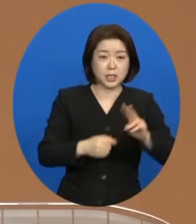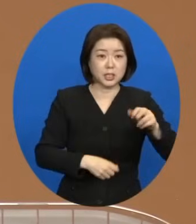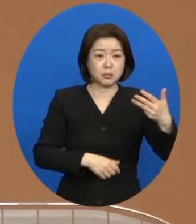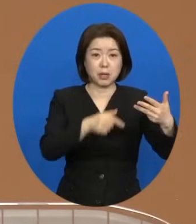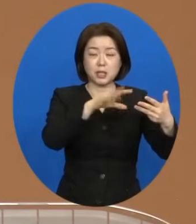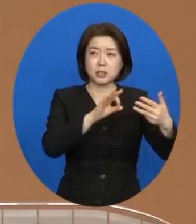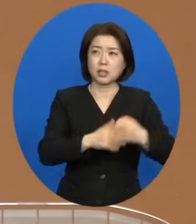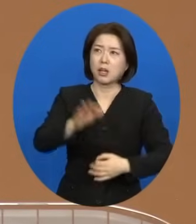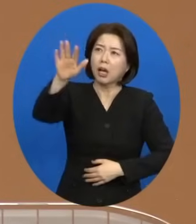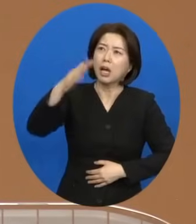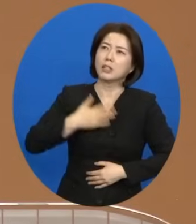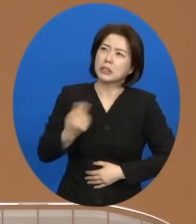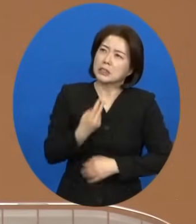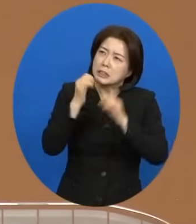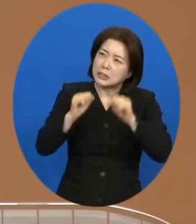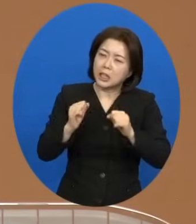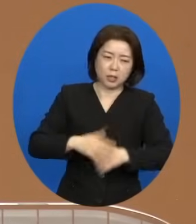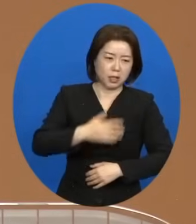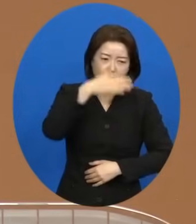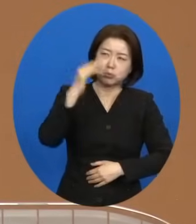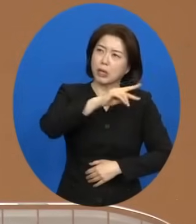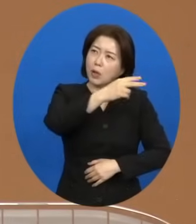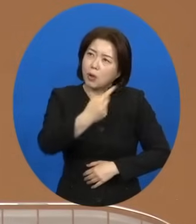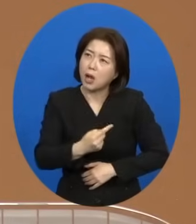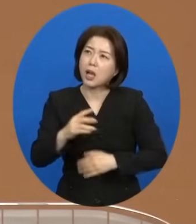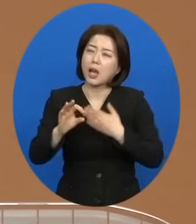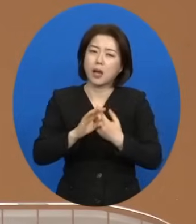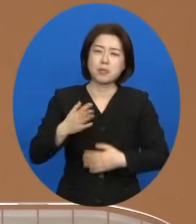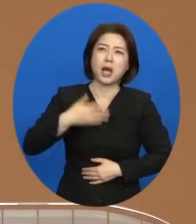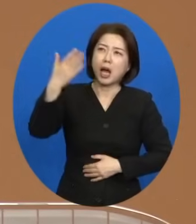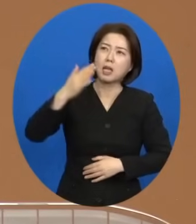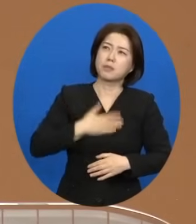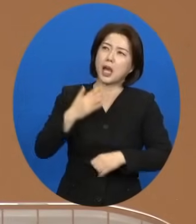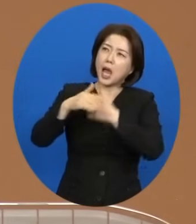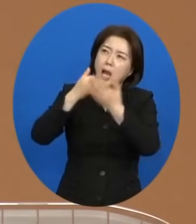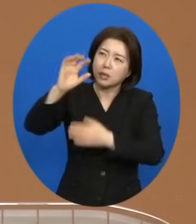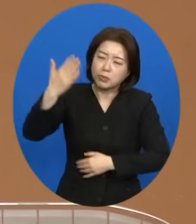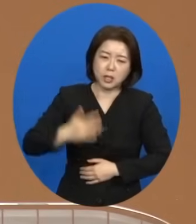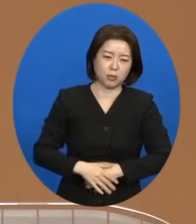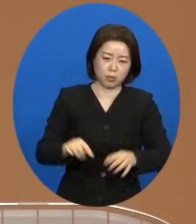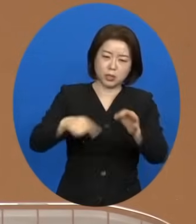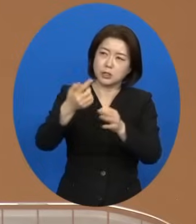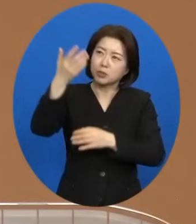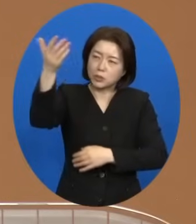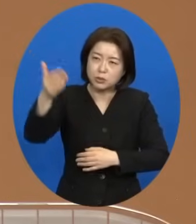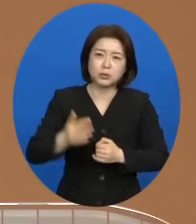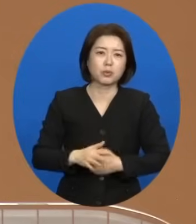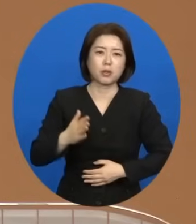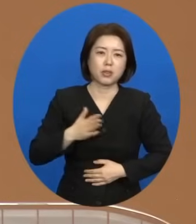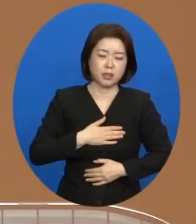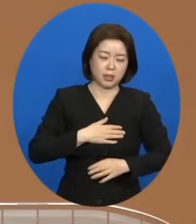살려주시면 제가 무사히 돌아오게 하시면 하나님은 저의 하나님이 될 것이고 일절을 바칠 것이고 제가 베델로 돌아오겠습니다